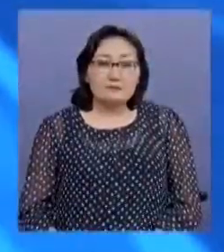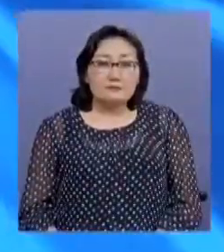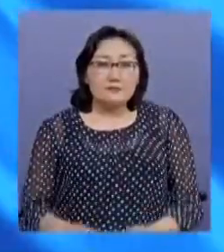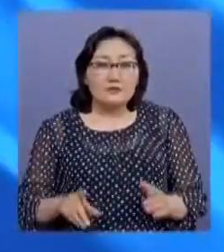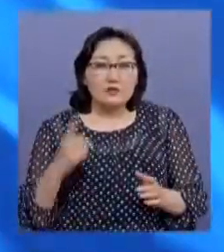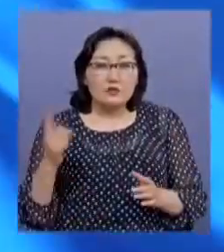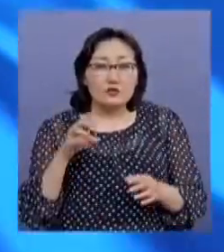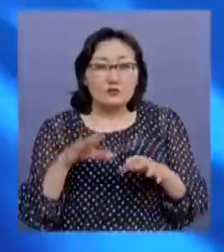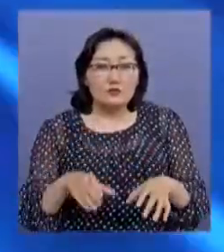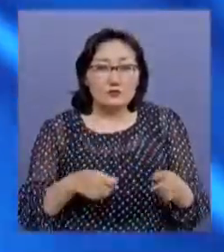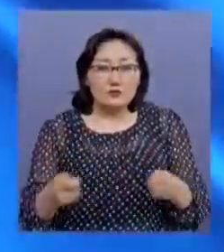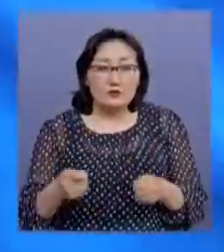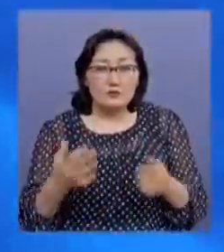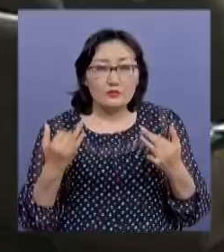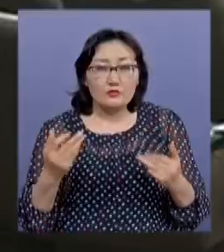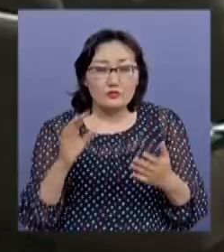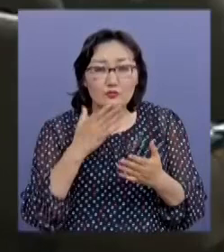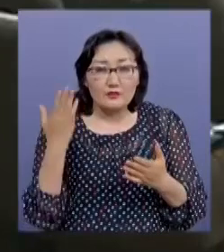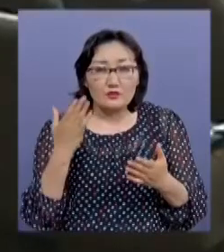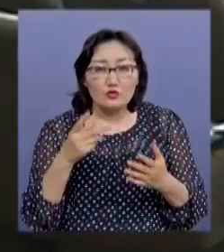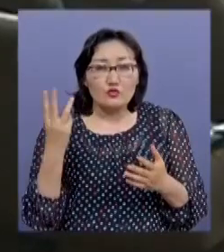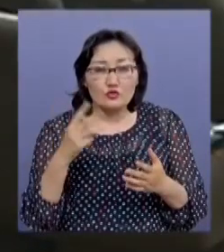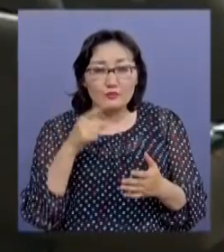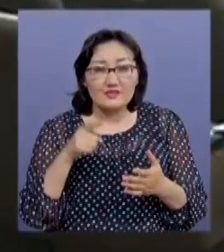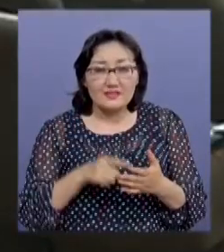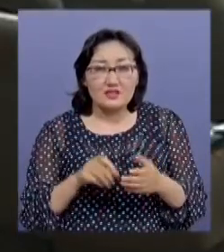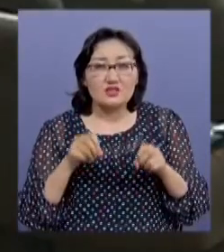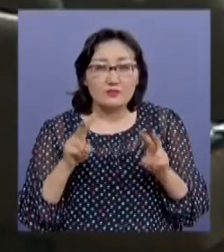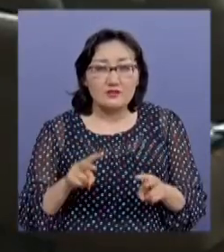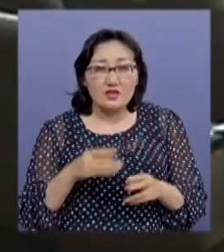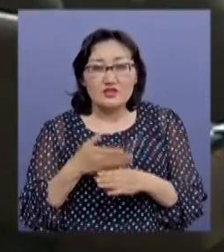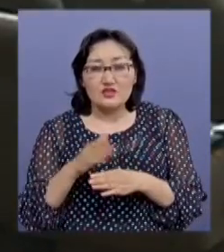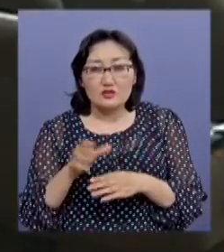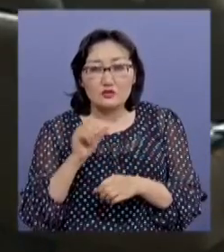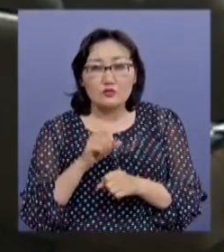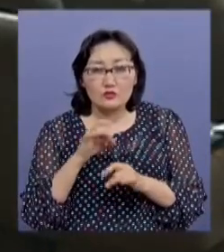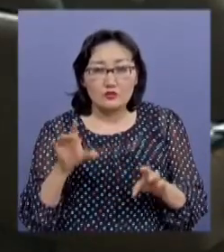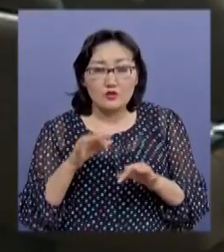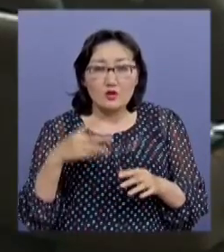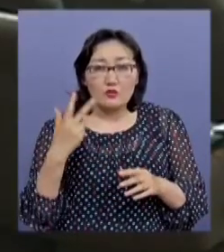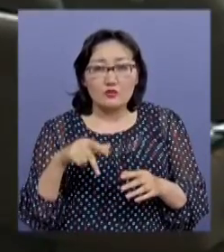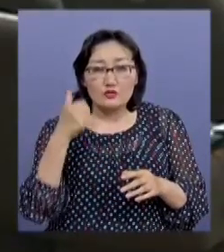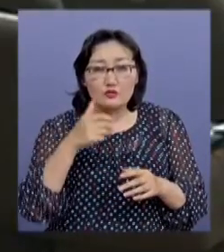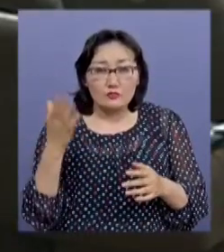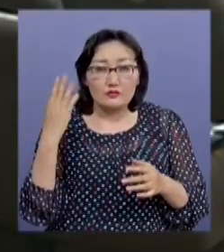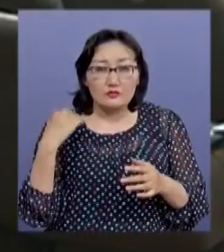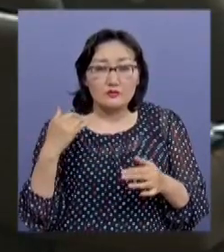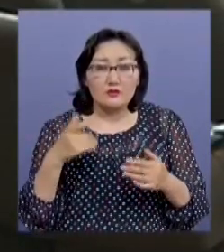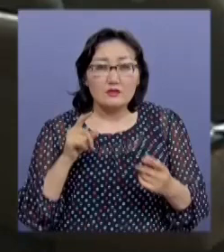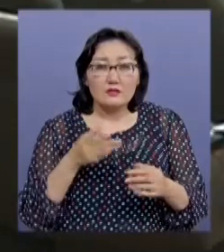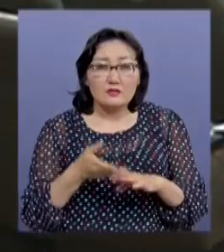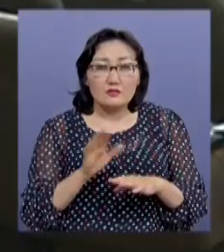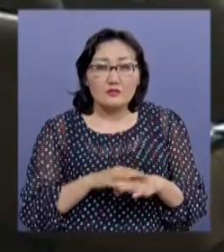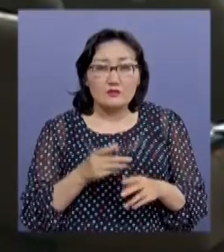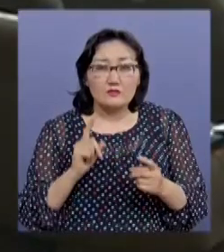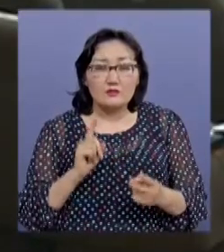9 президент бүгінгі өз баяндамасында үш мәселеге арнайы жеке тоқталды. Ол осыдан 30 жыл бұрын ел алдында көлден кезіскен